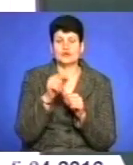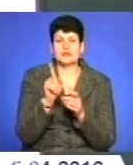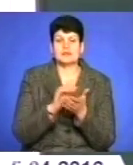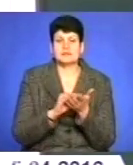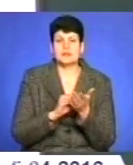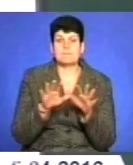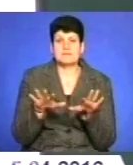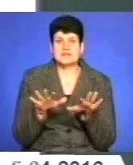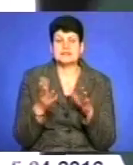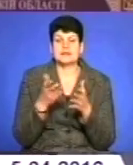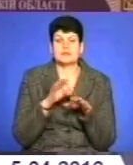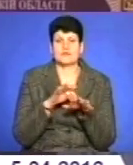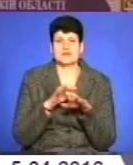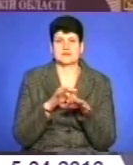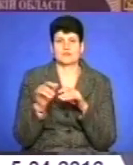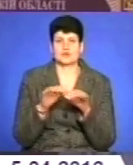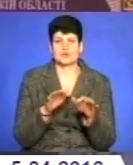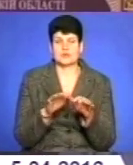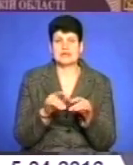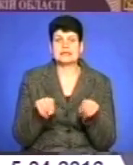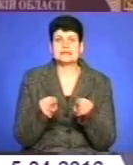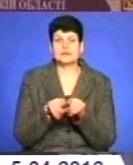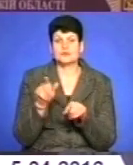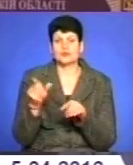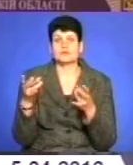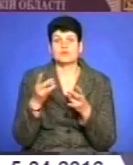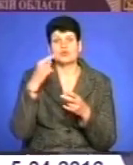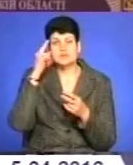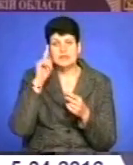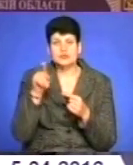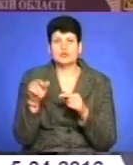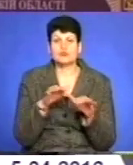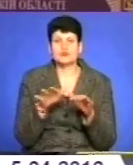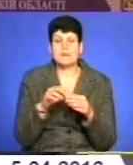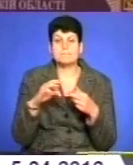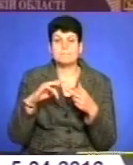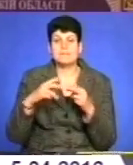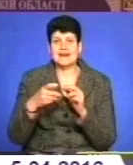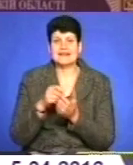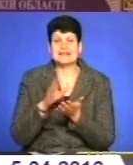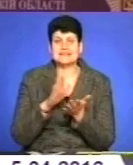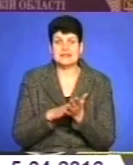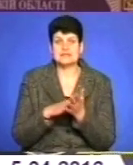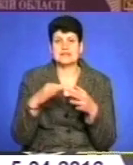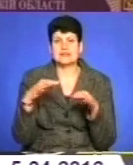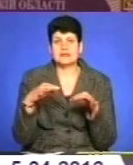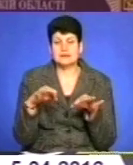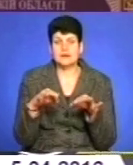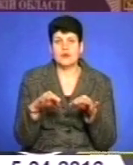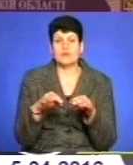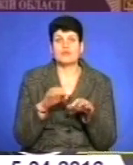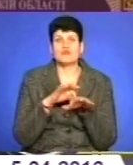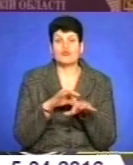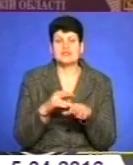де пройти ту чи іншу процедуру. Також громадянам необхідно знати, що процедура перереєстрації транспортних засобів проводиться без